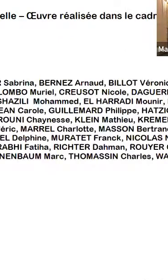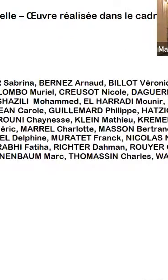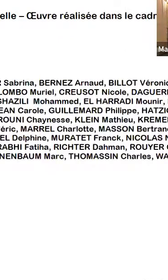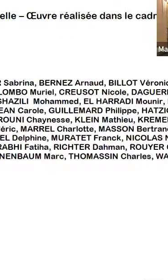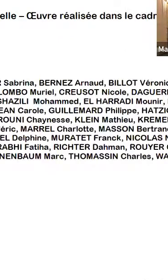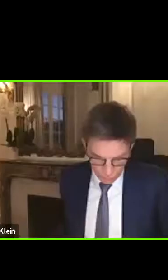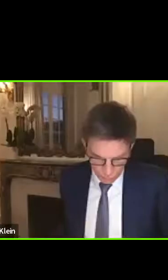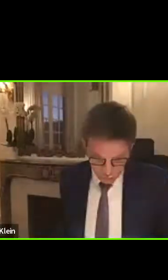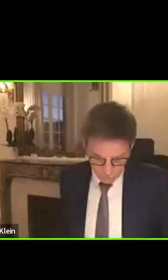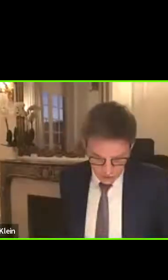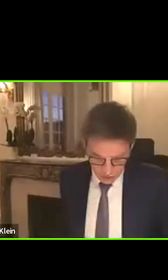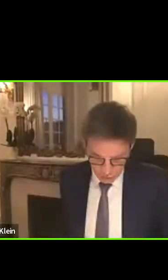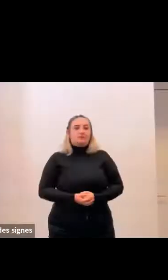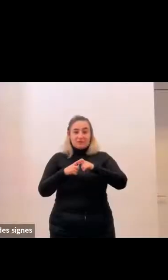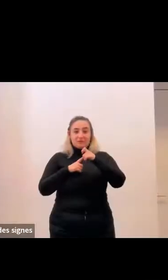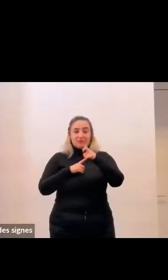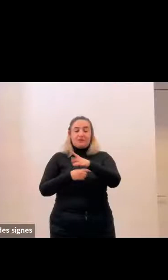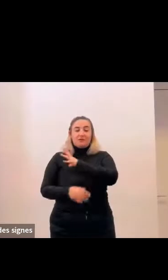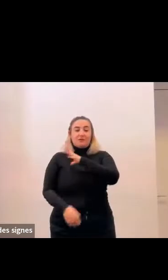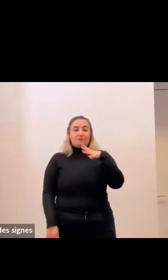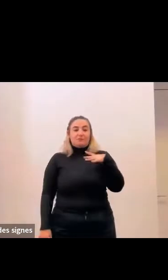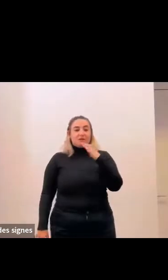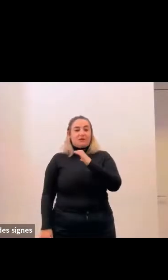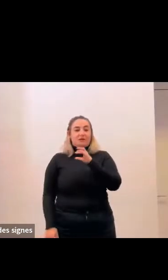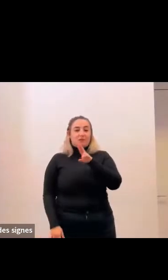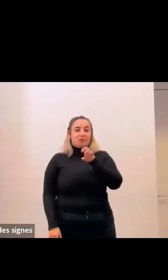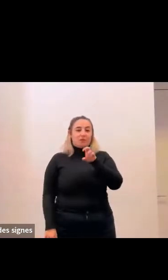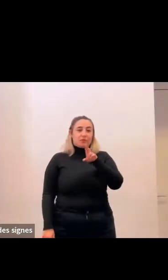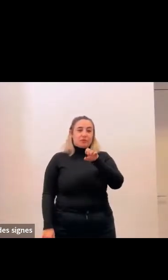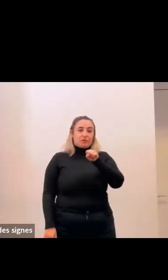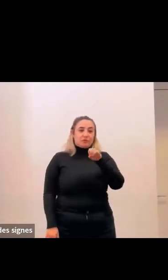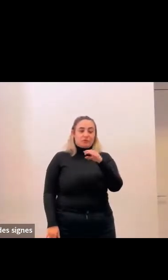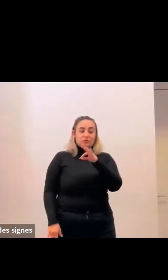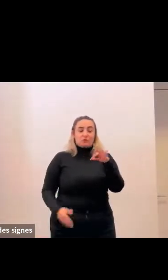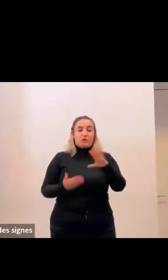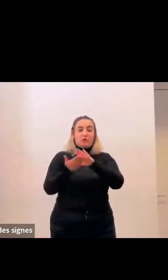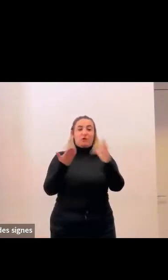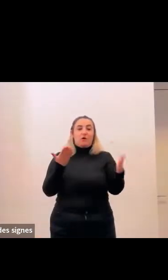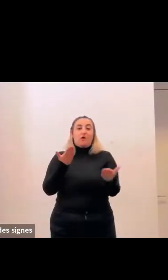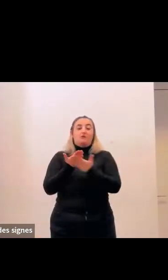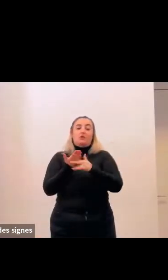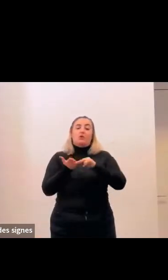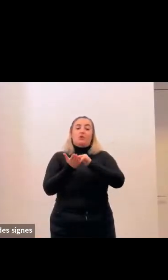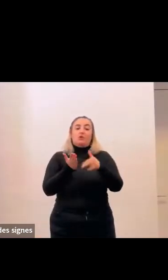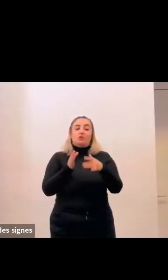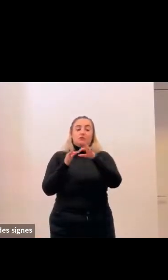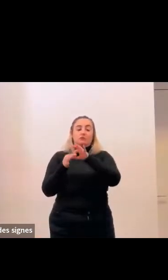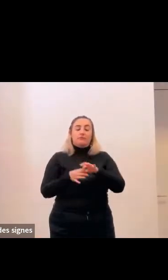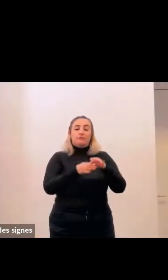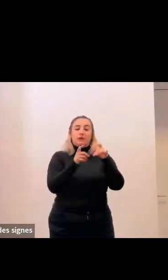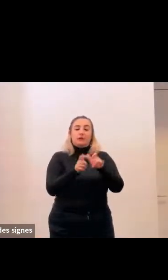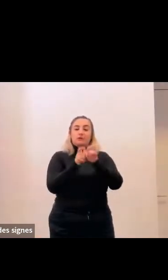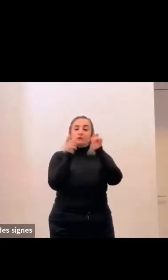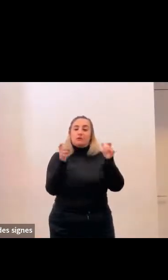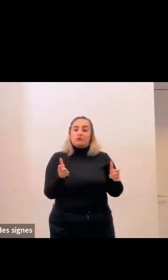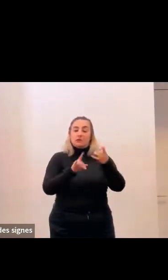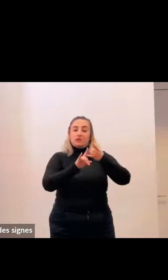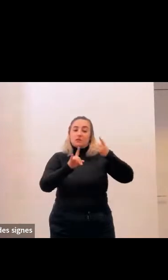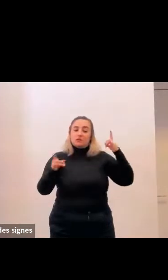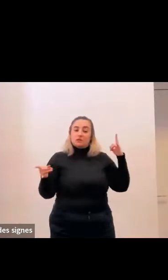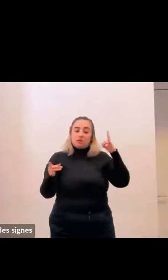Unanimité, merci. Nous poursuivons Nicole Creusot avec un avenant à la convention avec la Société d'histoire de la Lorraine et du Musée